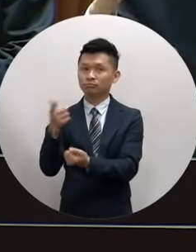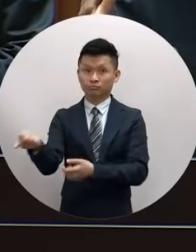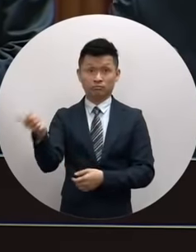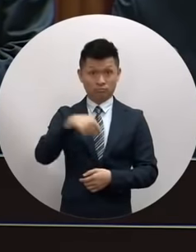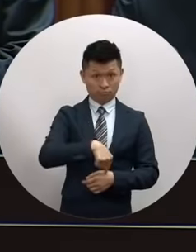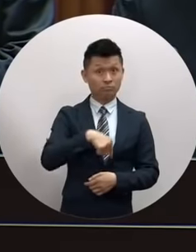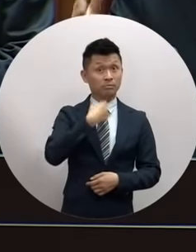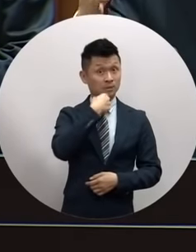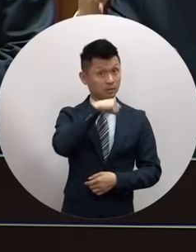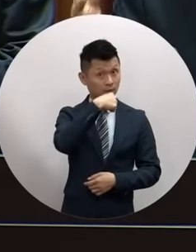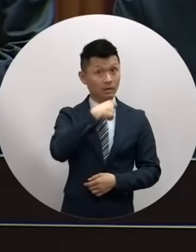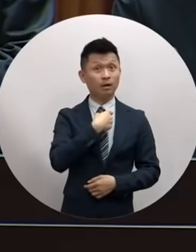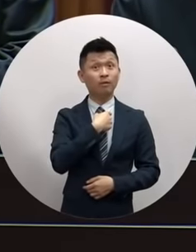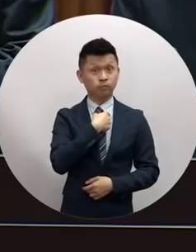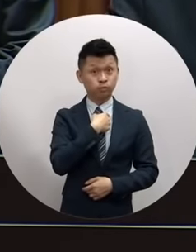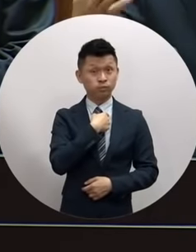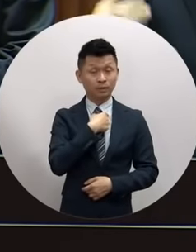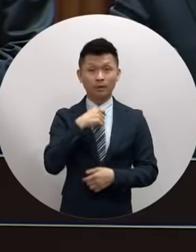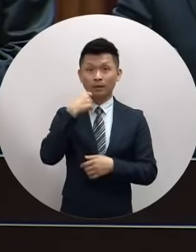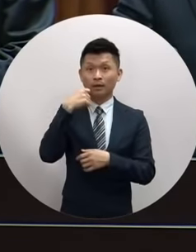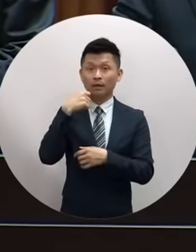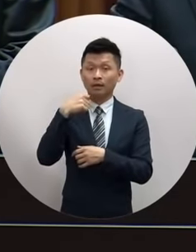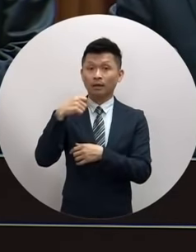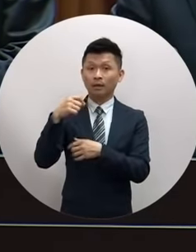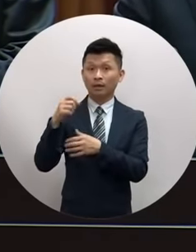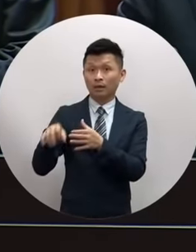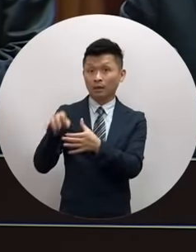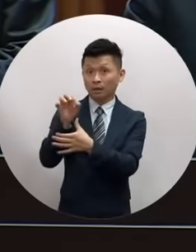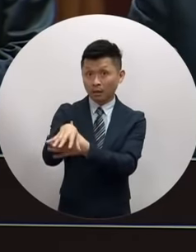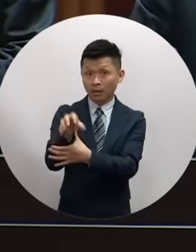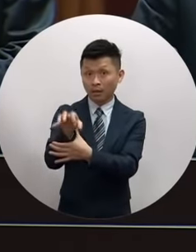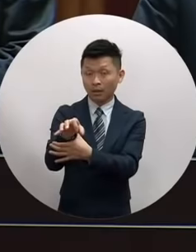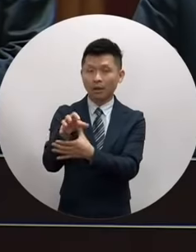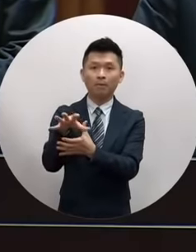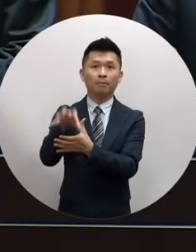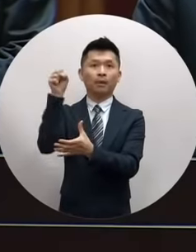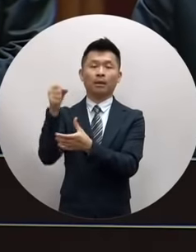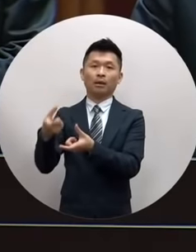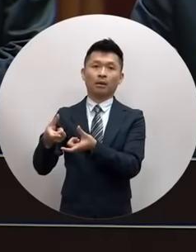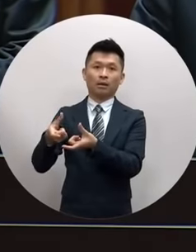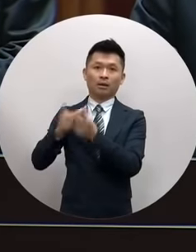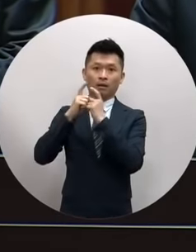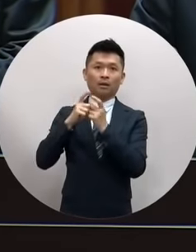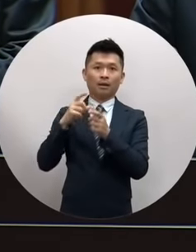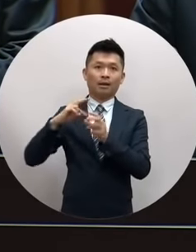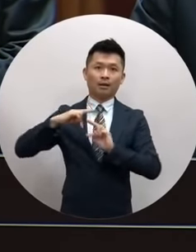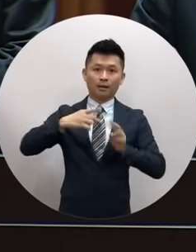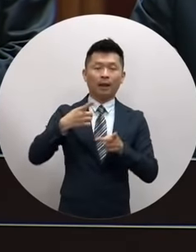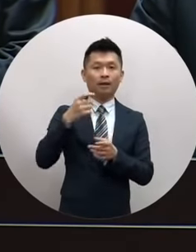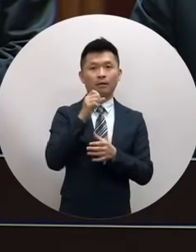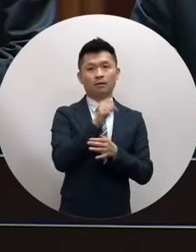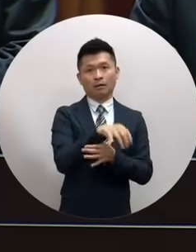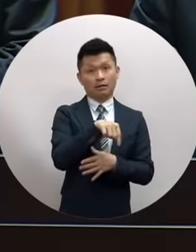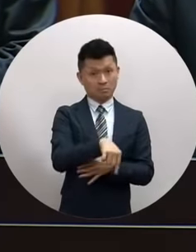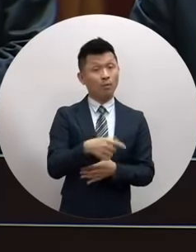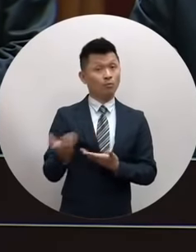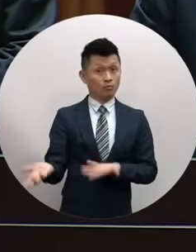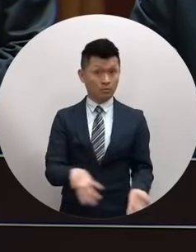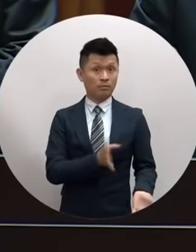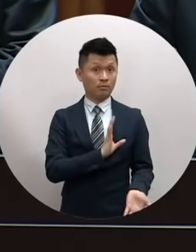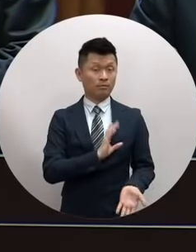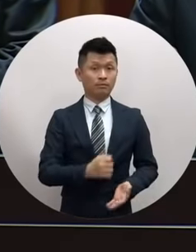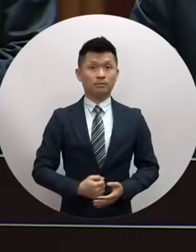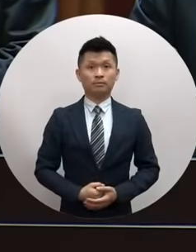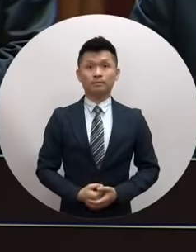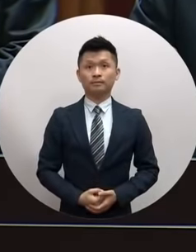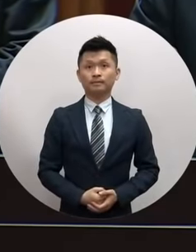来，香港的资金愿意到台湾来，我们都欢迎。 好，因为时机机会到了，那有没有